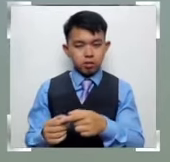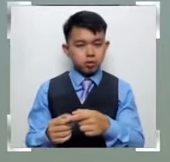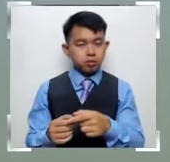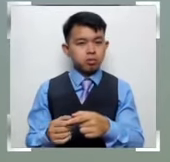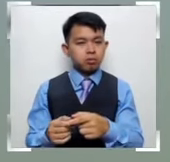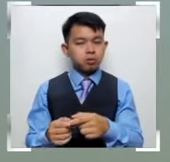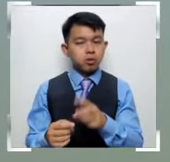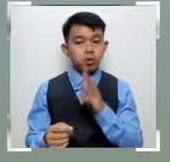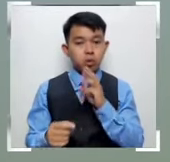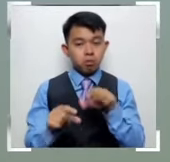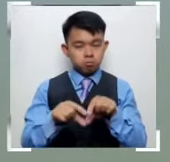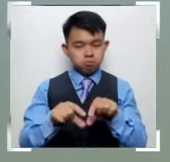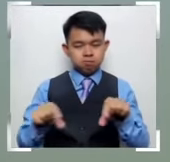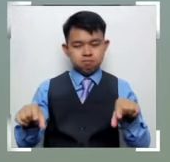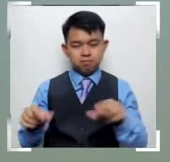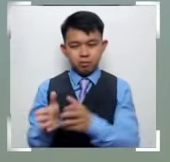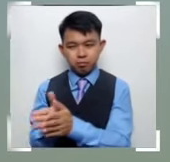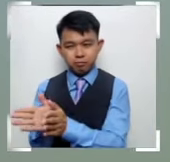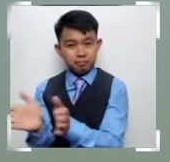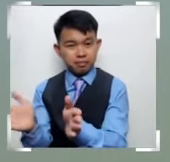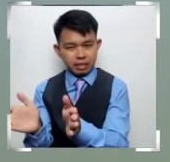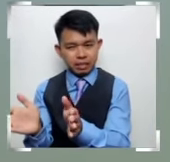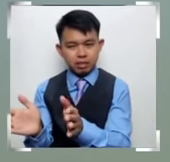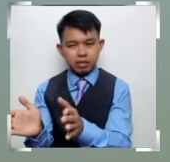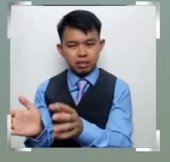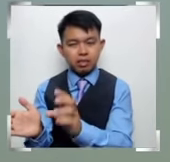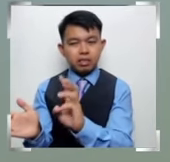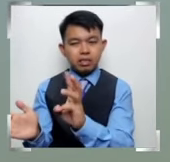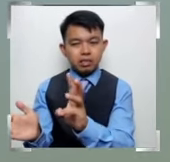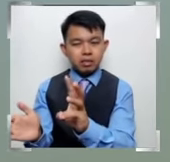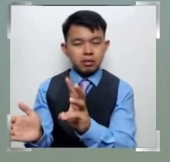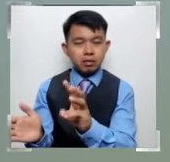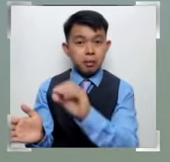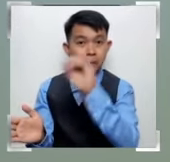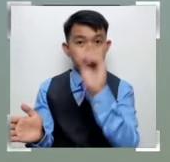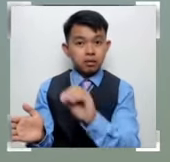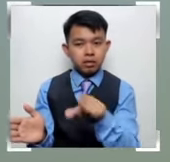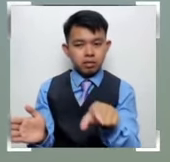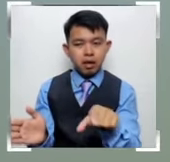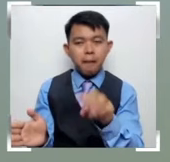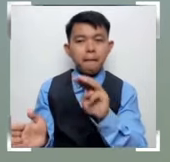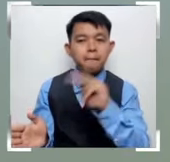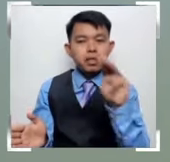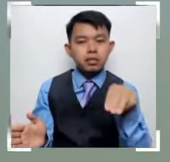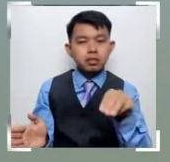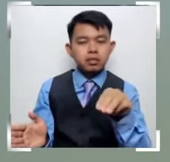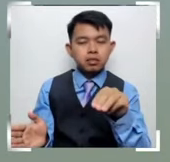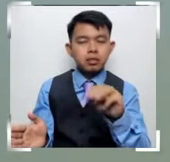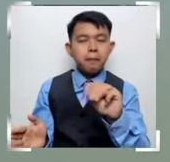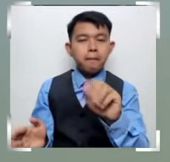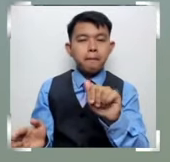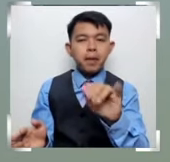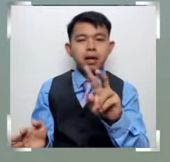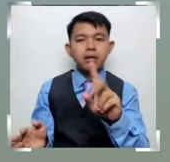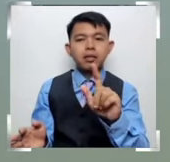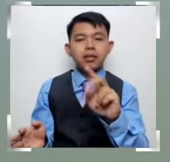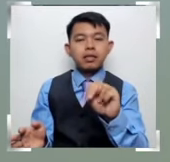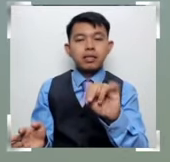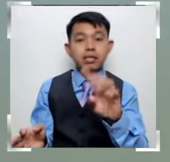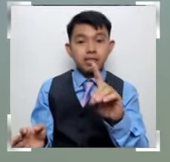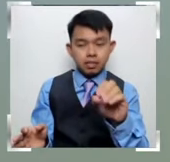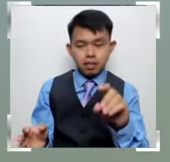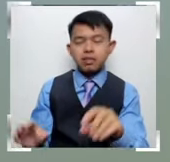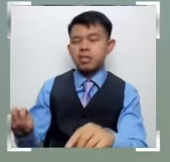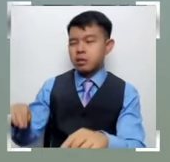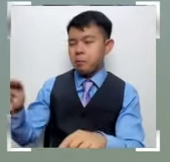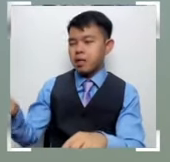at ng Maynilad, 60% po yung napupunta sa Maynilad, 40% yung napupunta sa Manila Water, ay hindi,